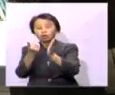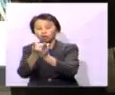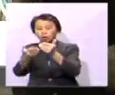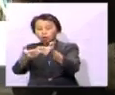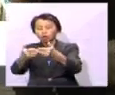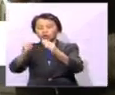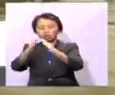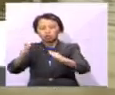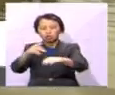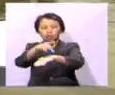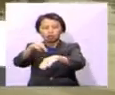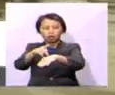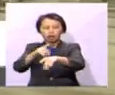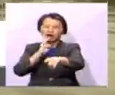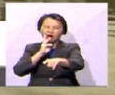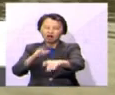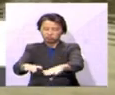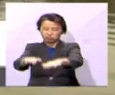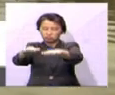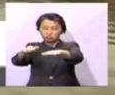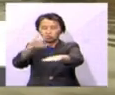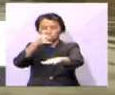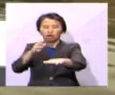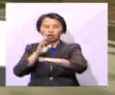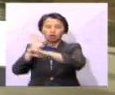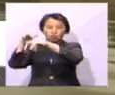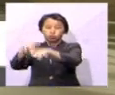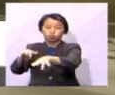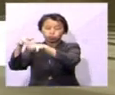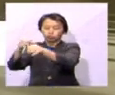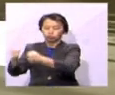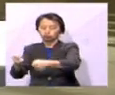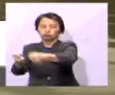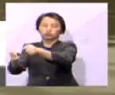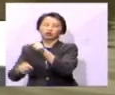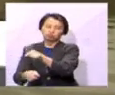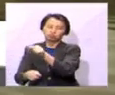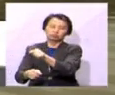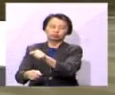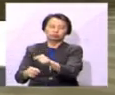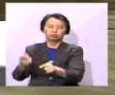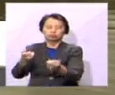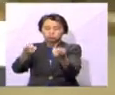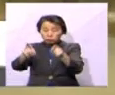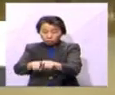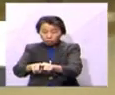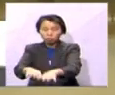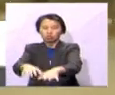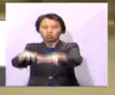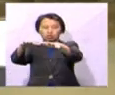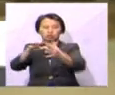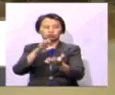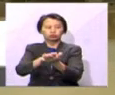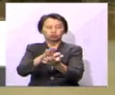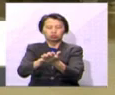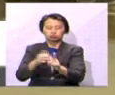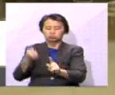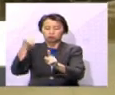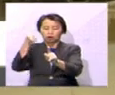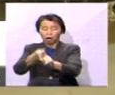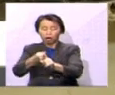bilik guru masih digenangi air berikutan limpahan air Sungai Kakus. Berikutan kejadian banjir ini, pihak sekolah